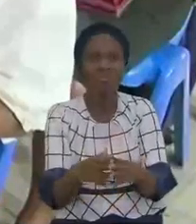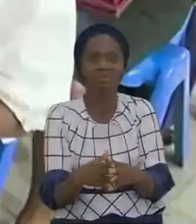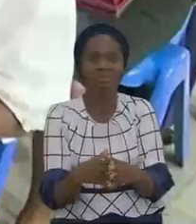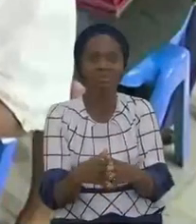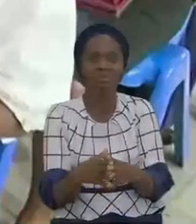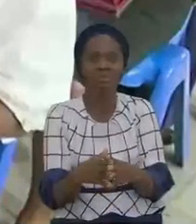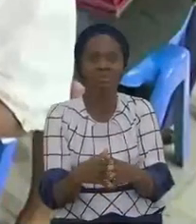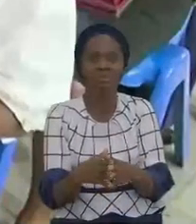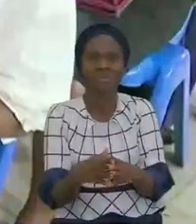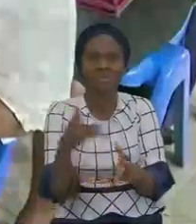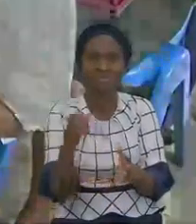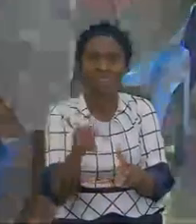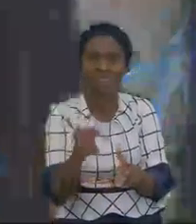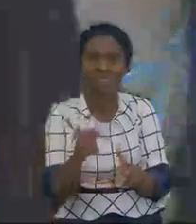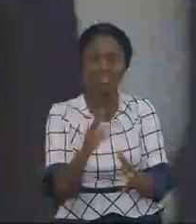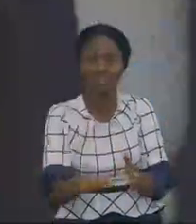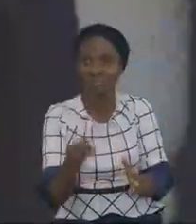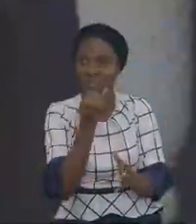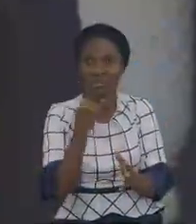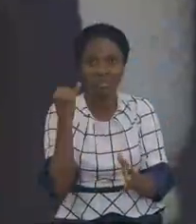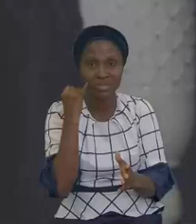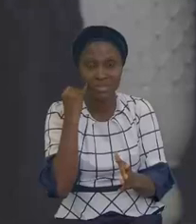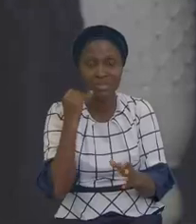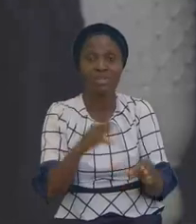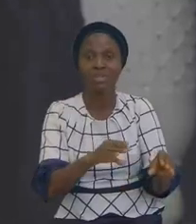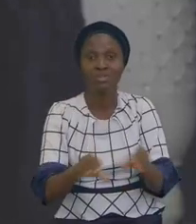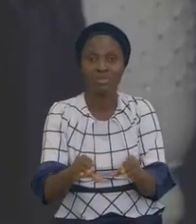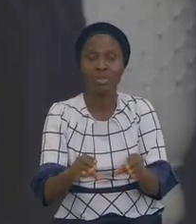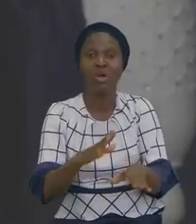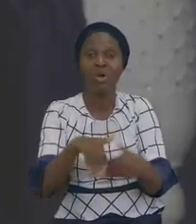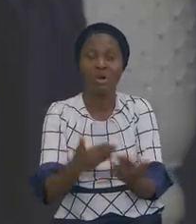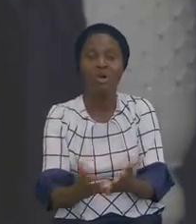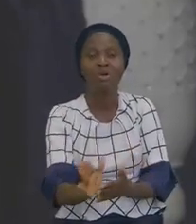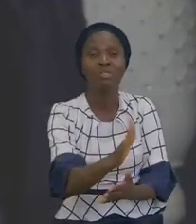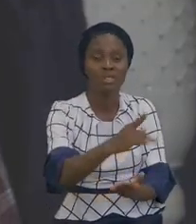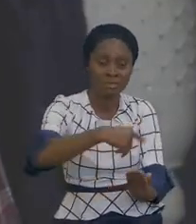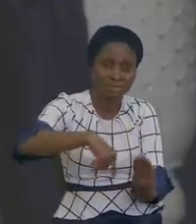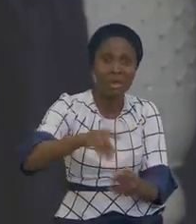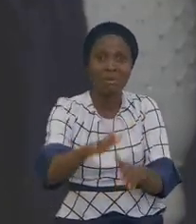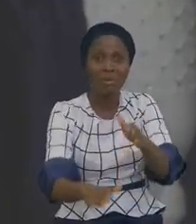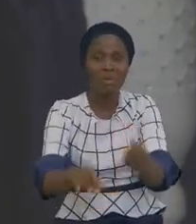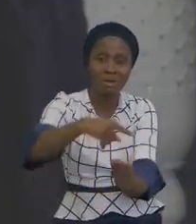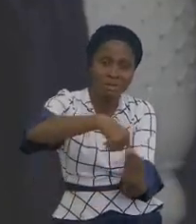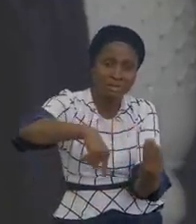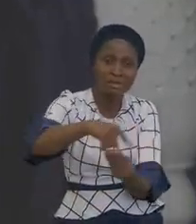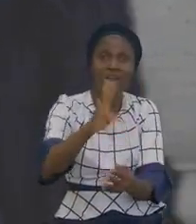faisaient tous les tours, les contours, 40 ans, et ils n'ont pas atteint la terre promise?